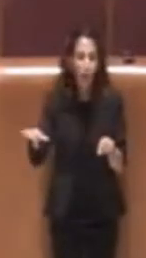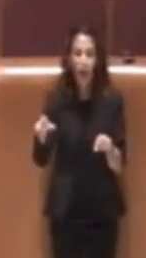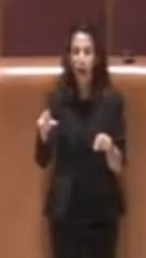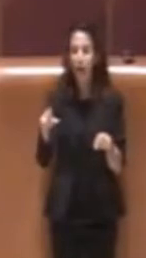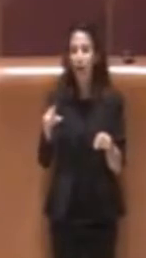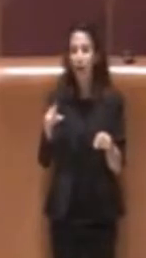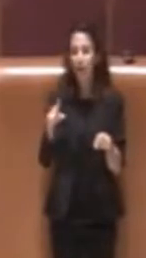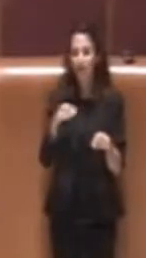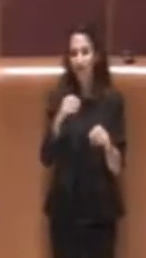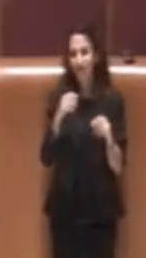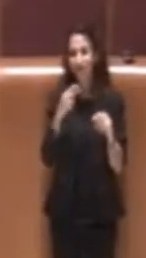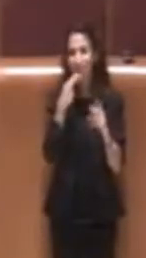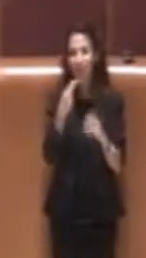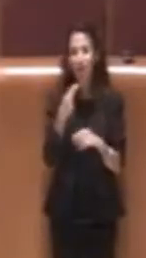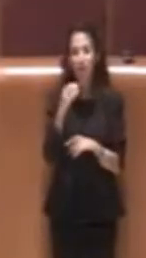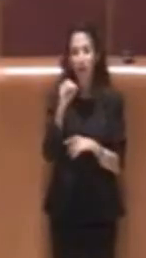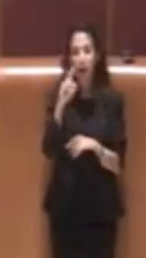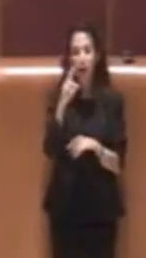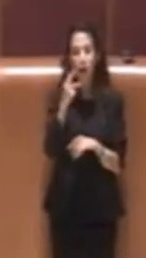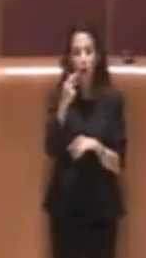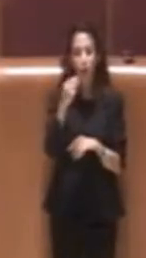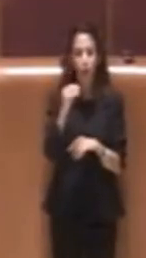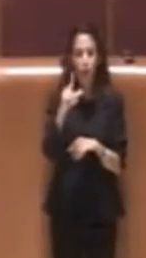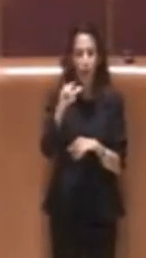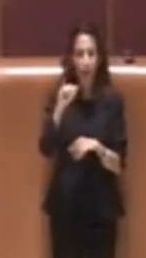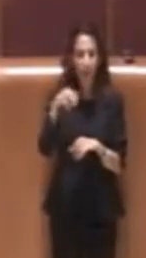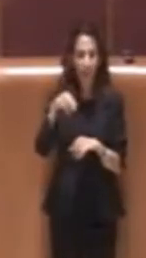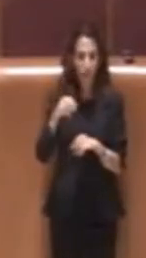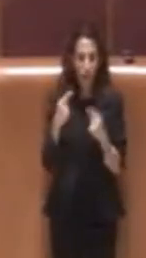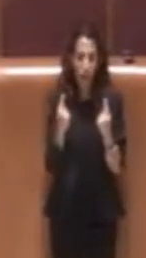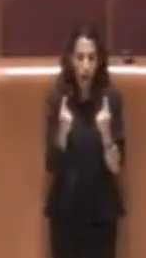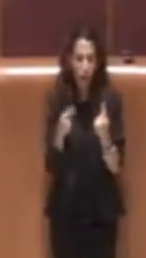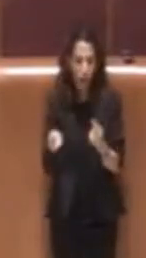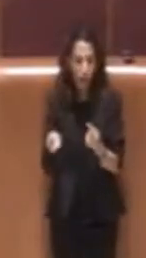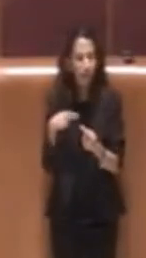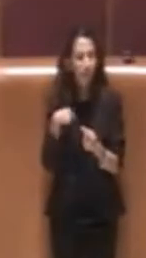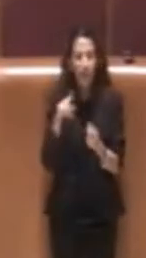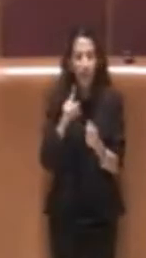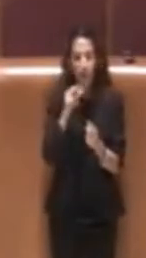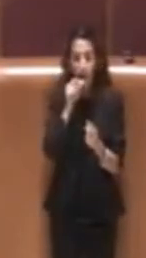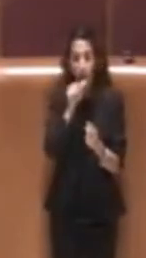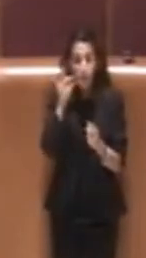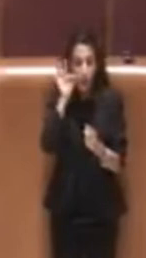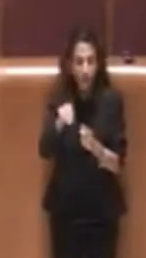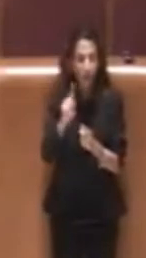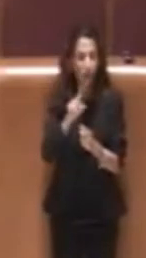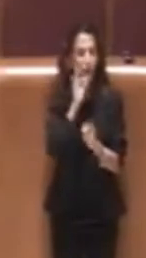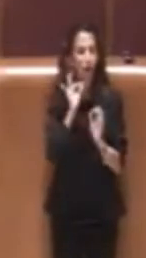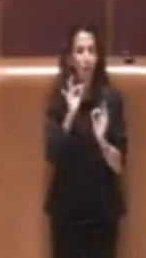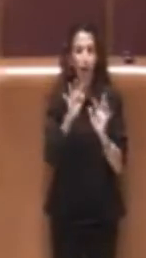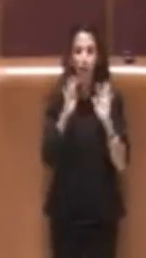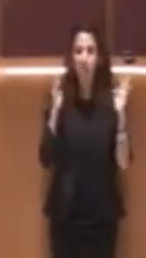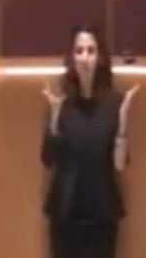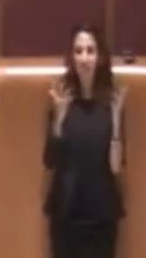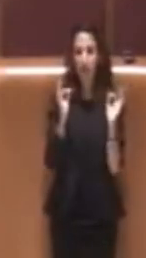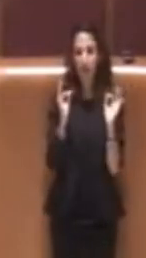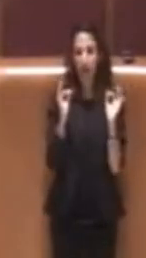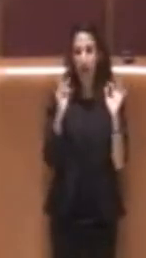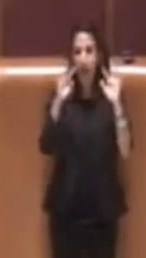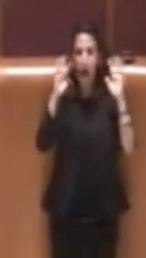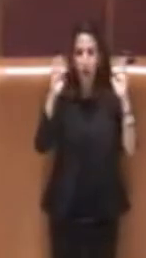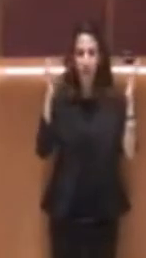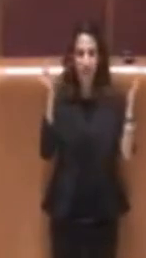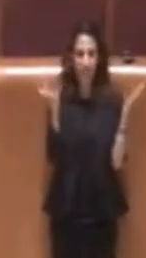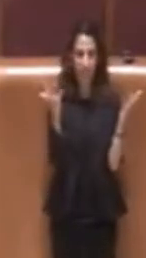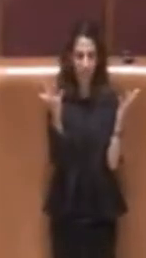Ortolino nella fattispecie. Parlo ovviamente di un sistema ambientale, come dicevo anche in commissione, mi scuso per tutte le persone